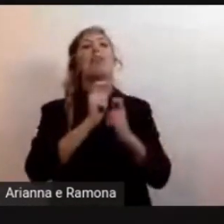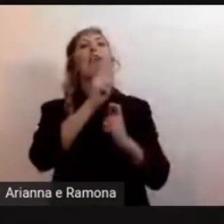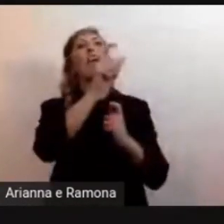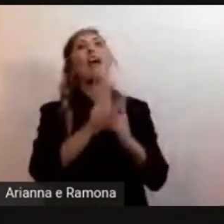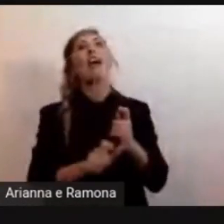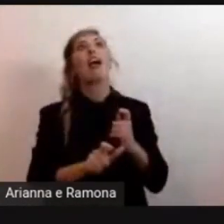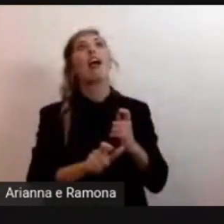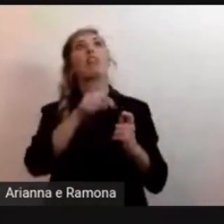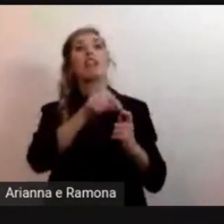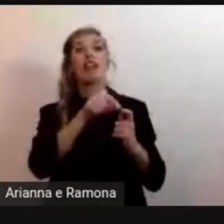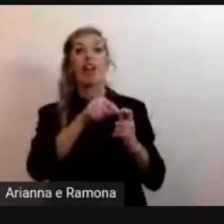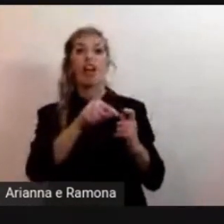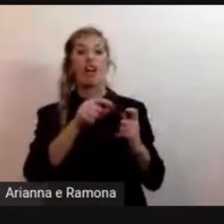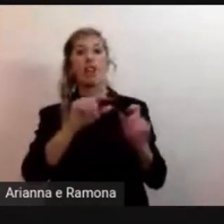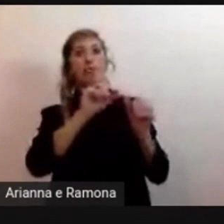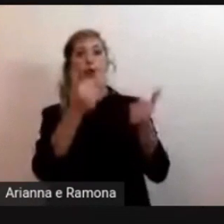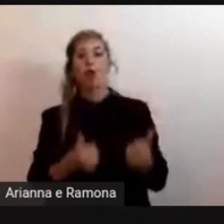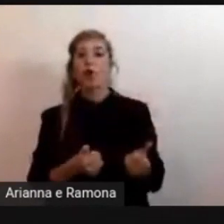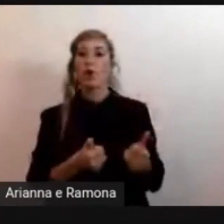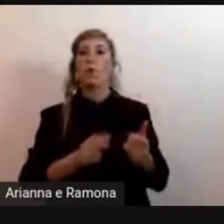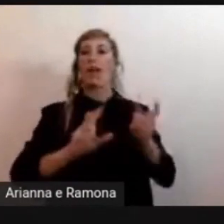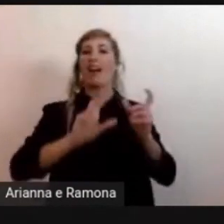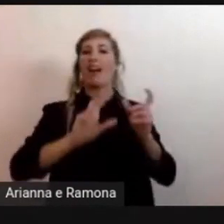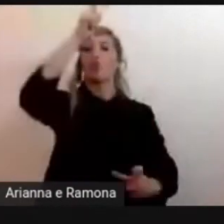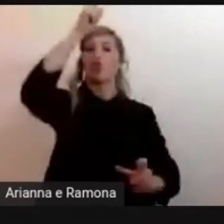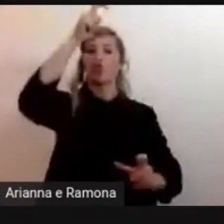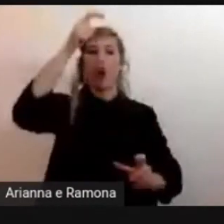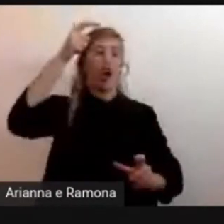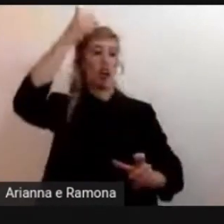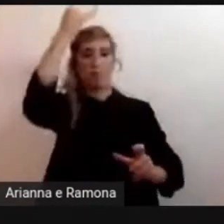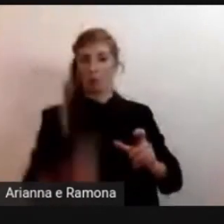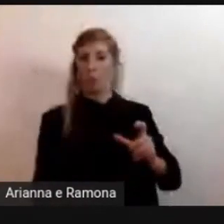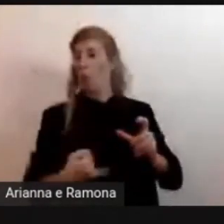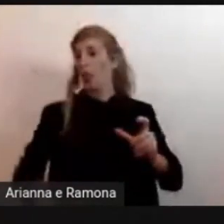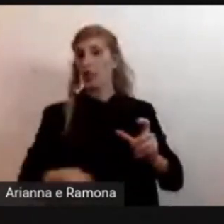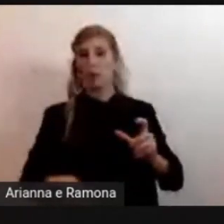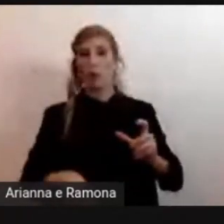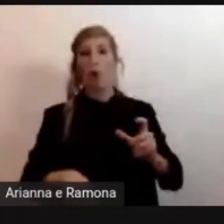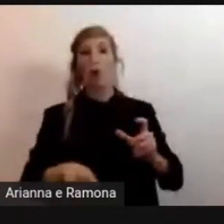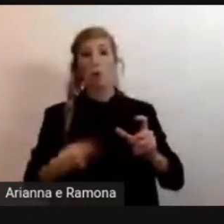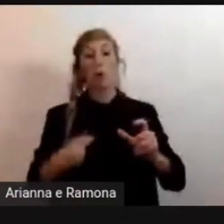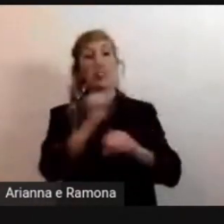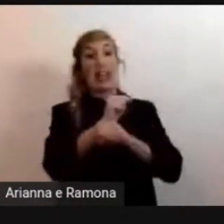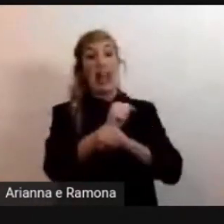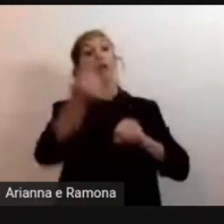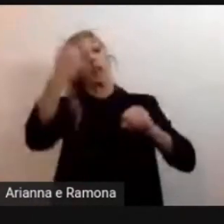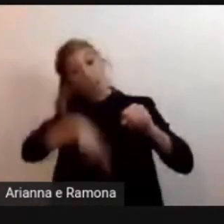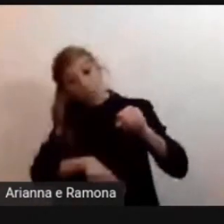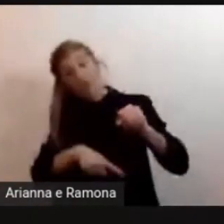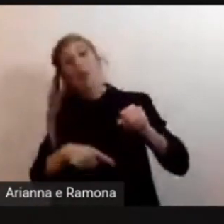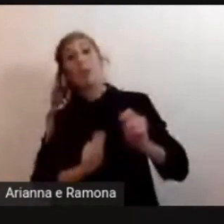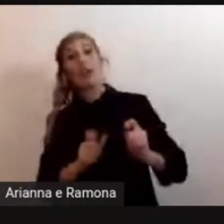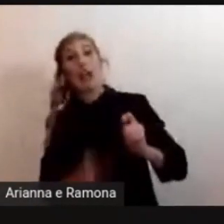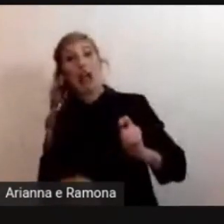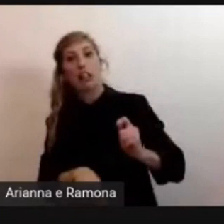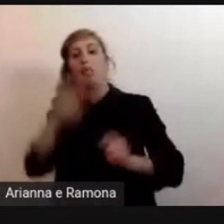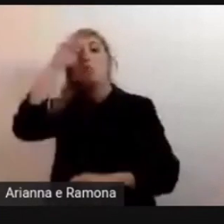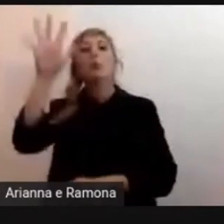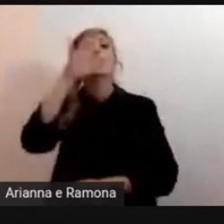rimasto della scala sociale sottolinea ma anche in epoche di un enel in giappone